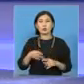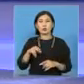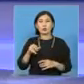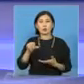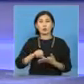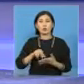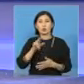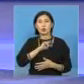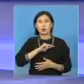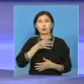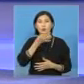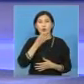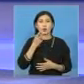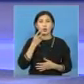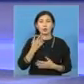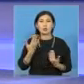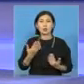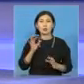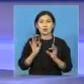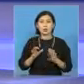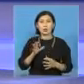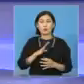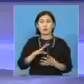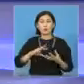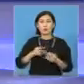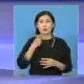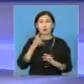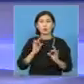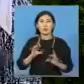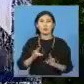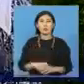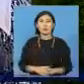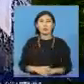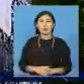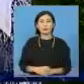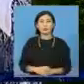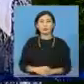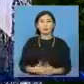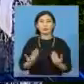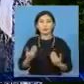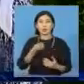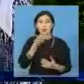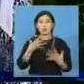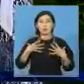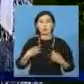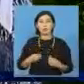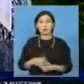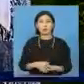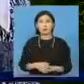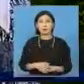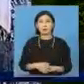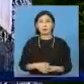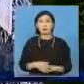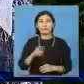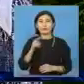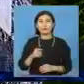орталықтың қазіргі жұмысы бұрынғыға қарағанда қалыпқа түскен. Толырақ тілшіміз айтады. Құдайға шүкір, жақсымын қазір енді. Осы